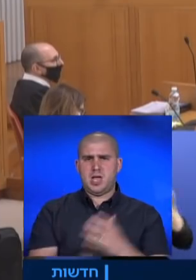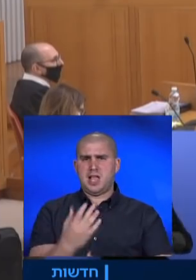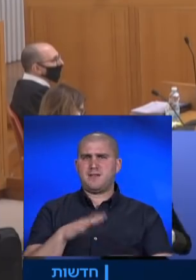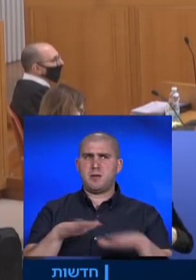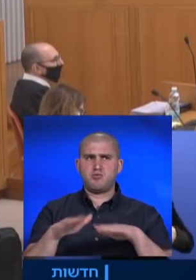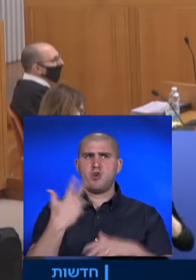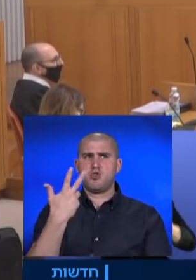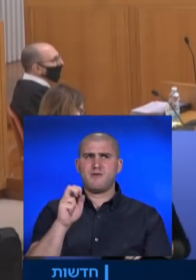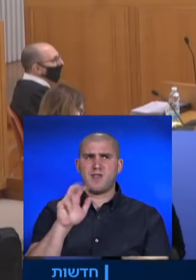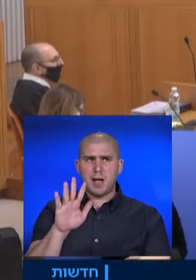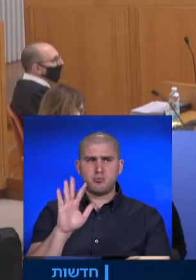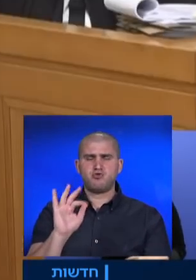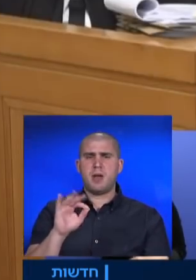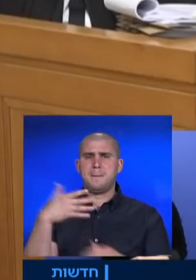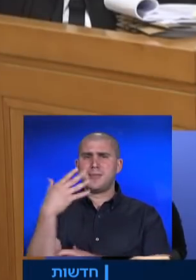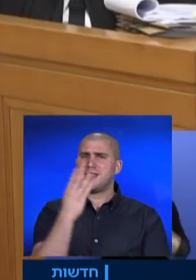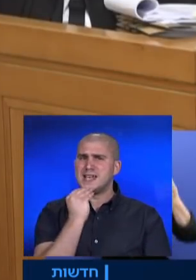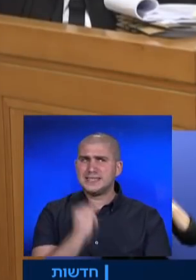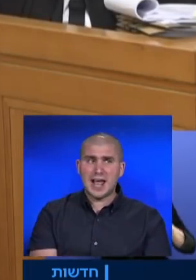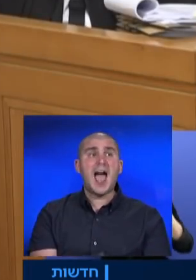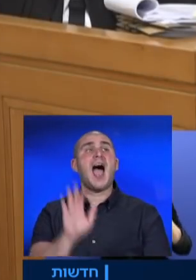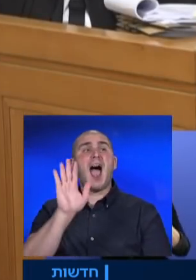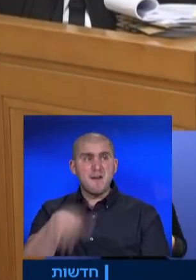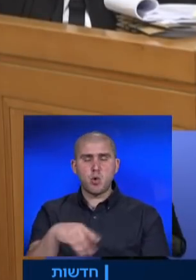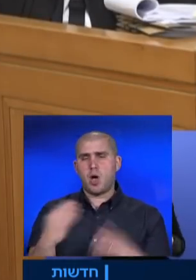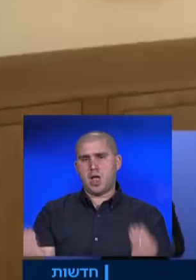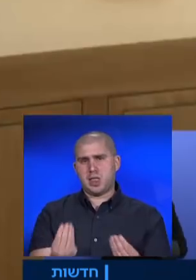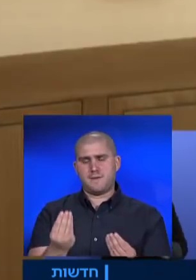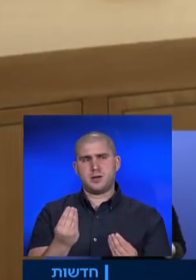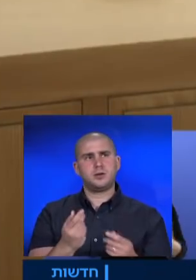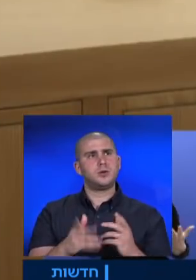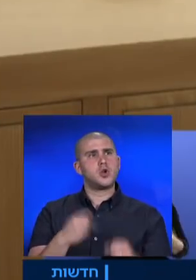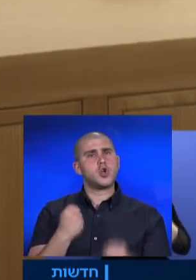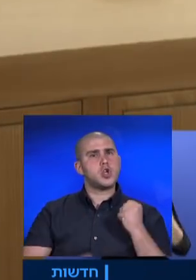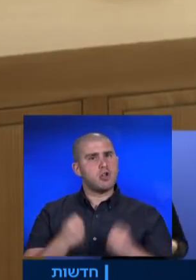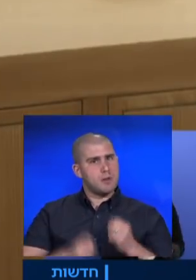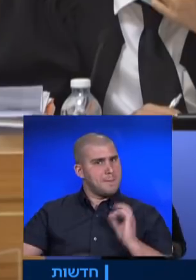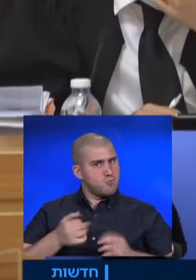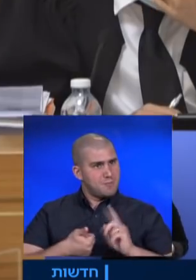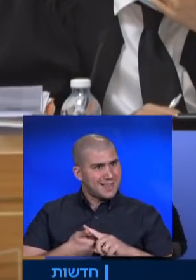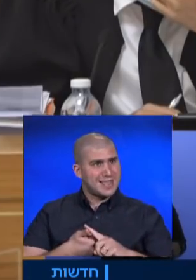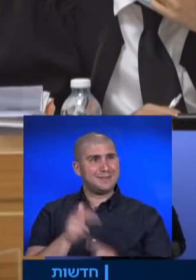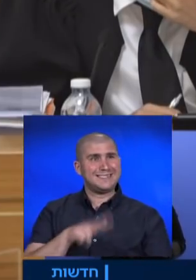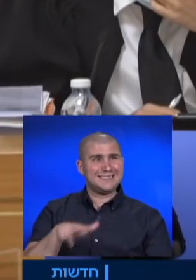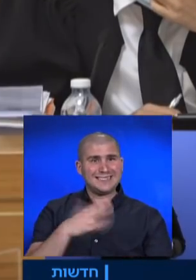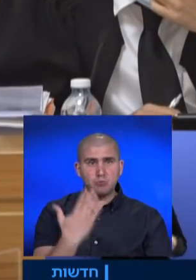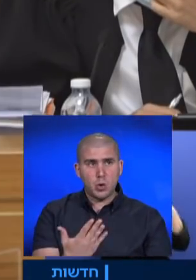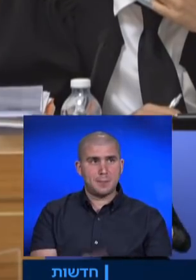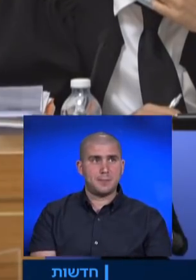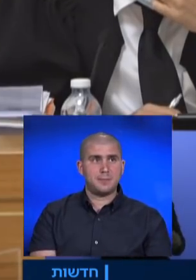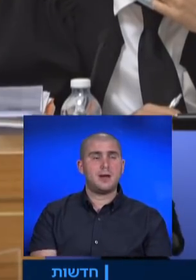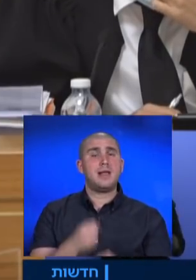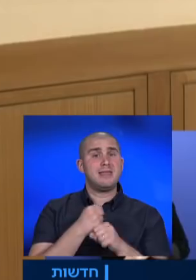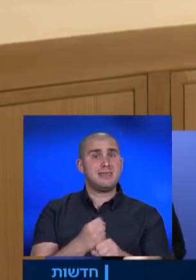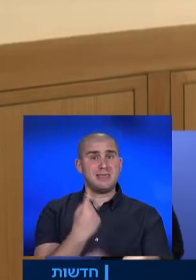של מדינת ישראל, למרות שהדבר מעורר קשיים משפטיים, ציבוריים. נציג היועץ נדרש גם